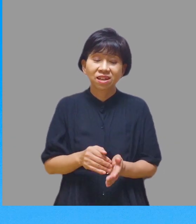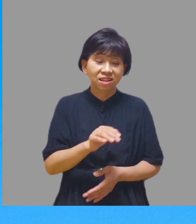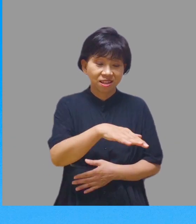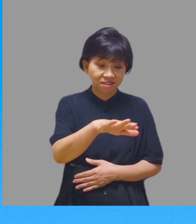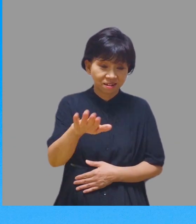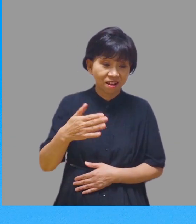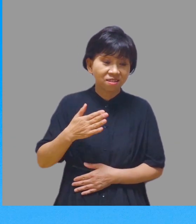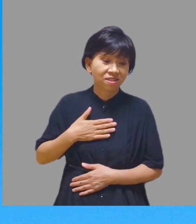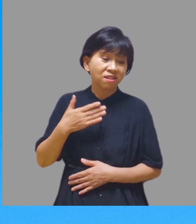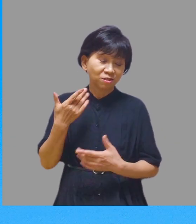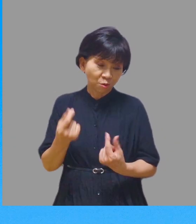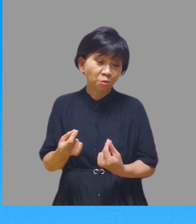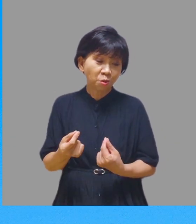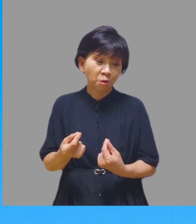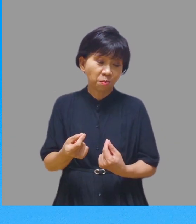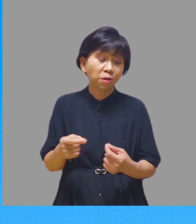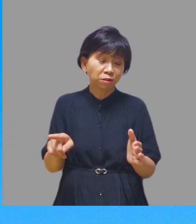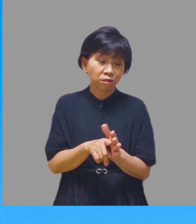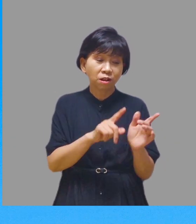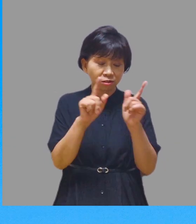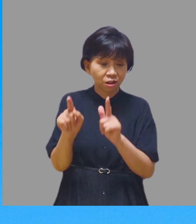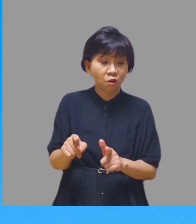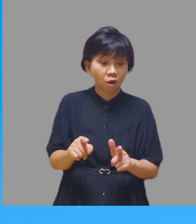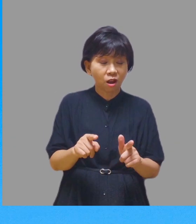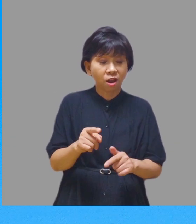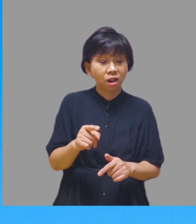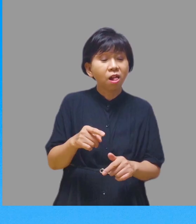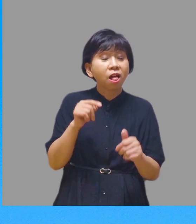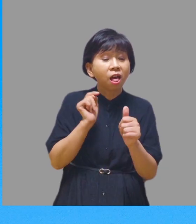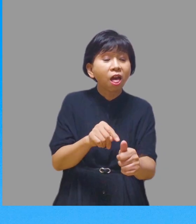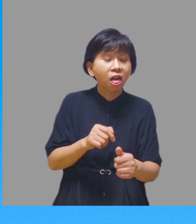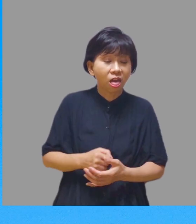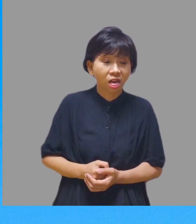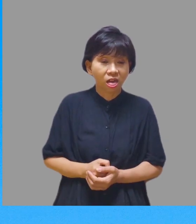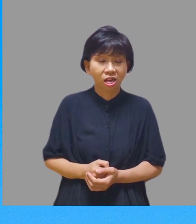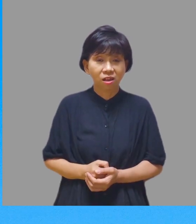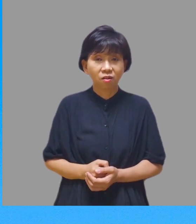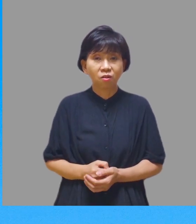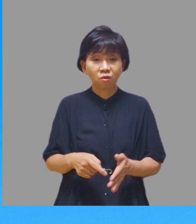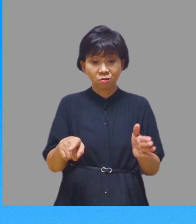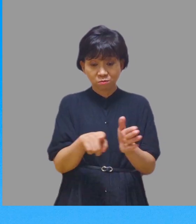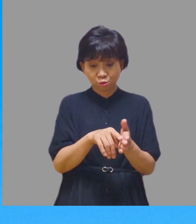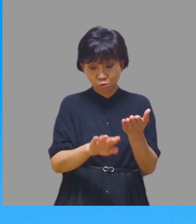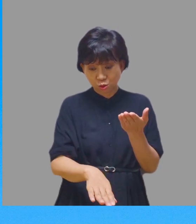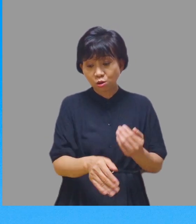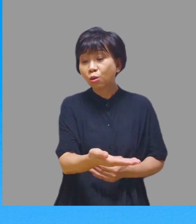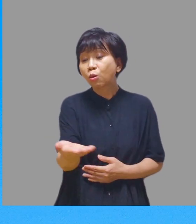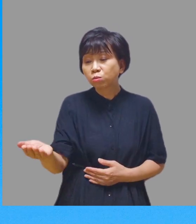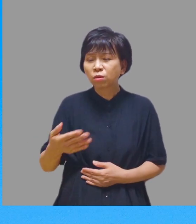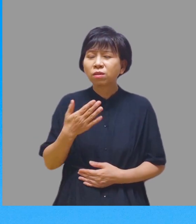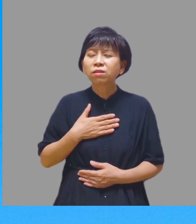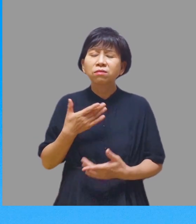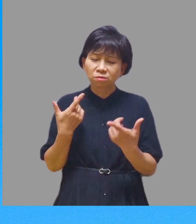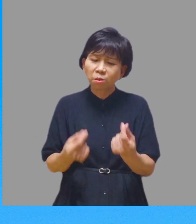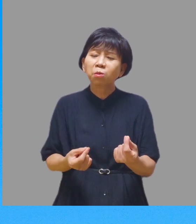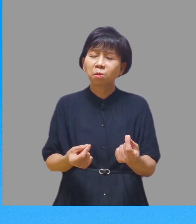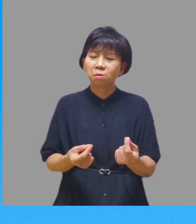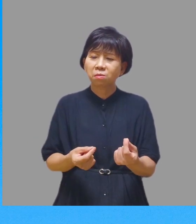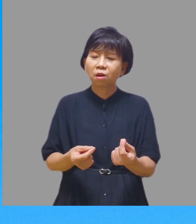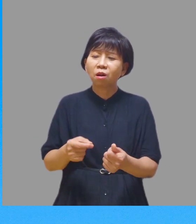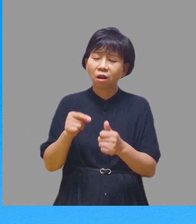얘들아, 아빠처럼만 엄마처럼만 신앙생활해라. 신앙의 후배들에게 이야기하지 않습니까? 여러분, 저처럼만 하세요.